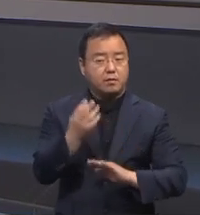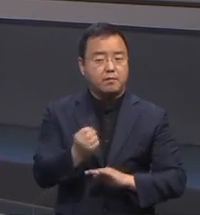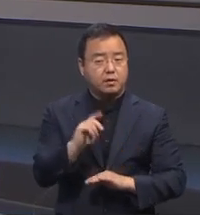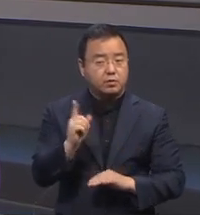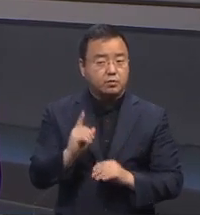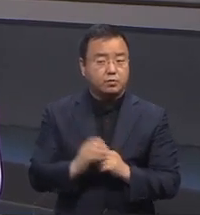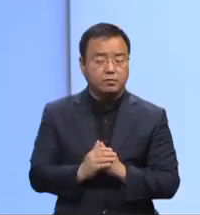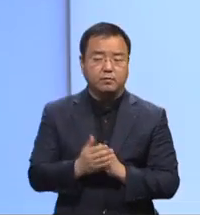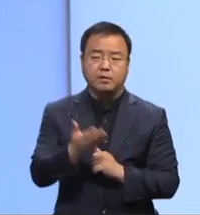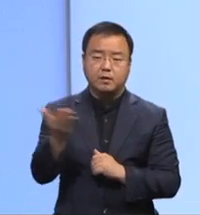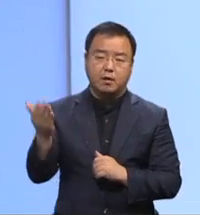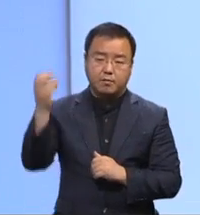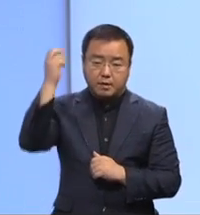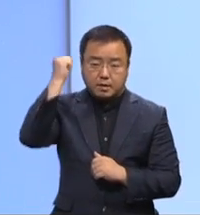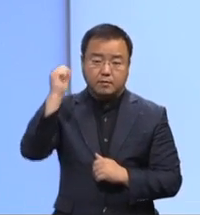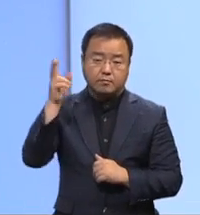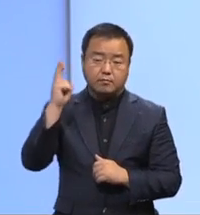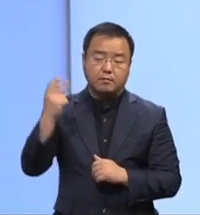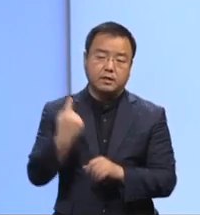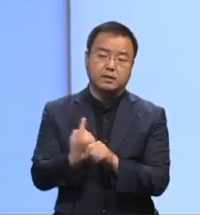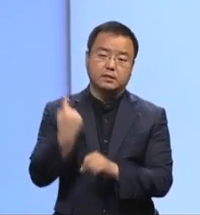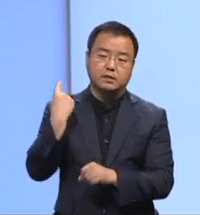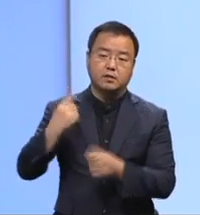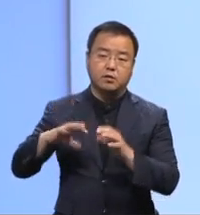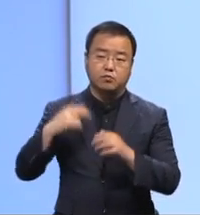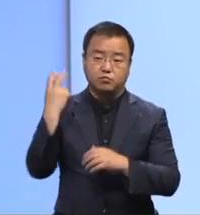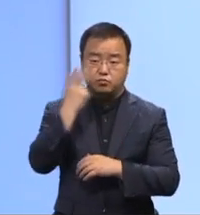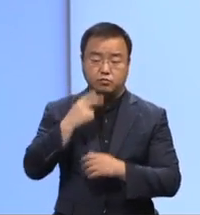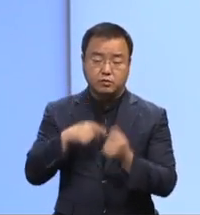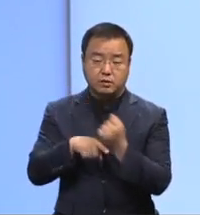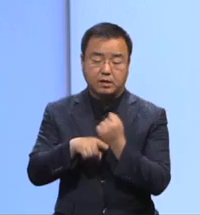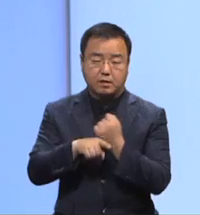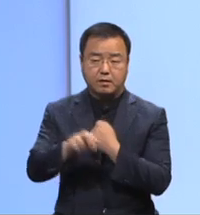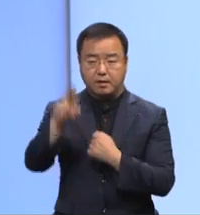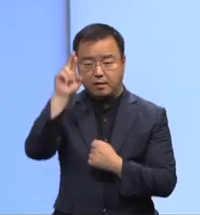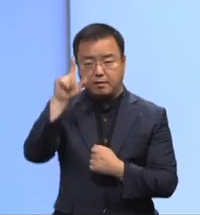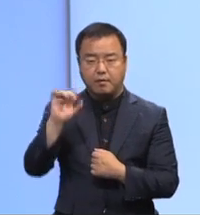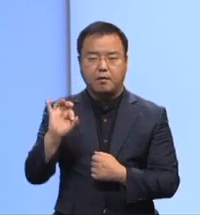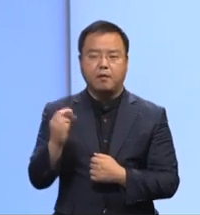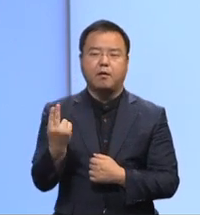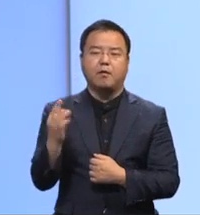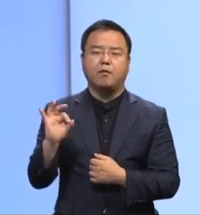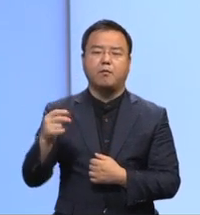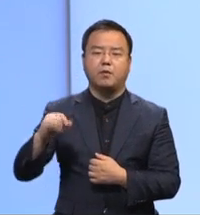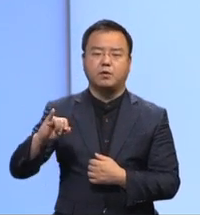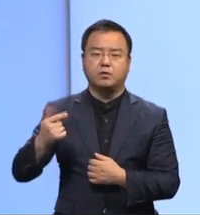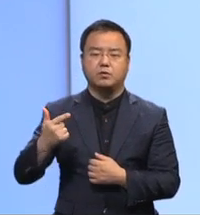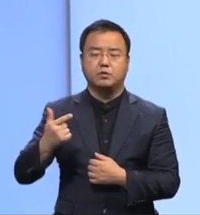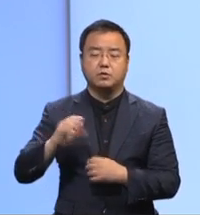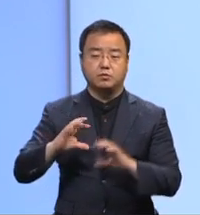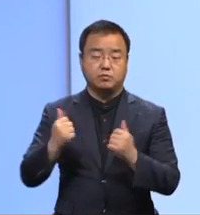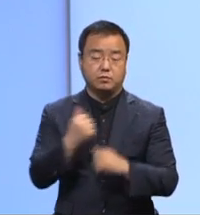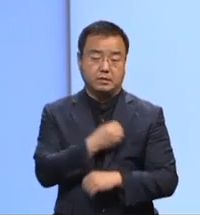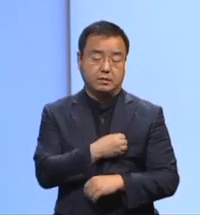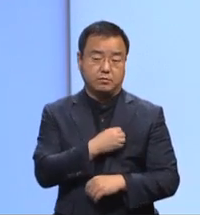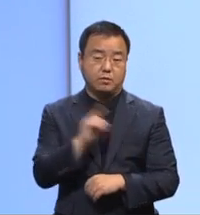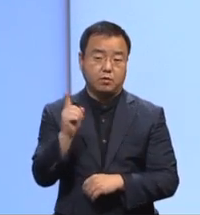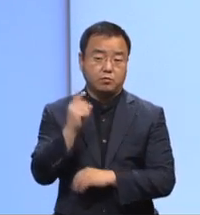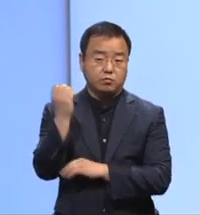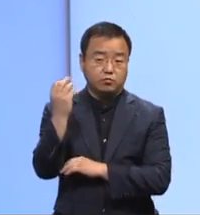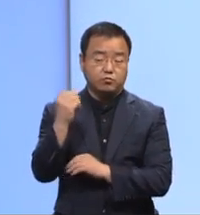뭐 기억엔 아시겠지만 작년 국가기관이 었죠 더불어 민주당이 박용진 의원 2 1 언론사를 통해서 1190 넘는 삽입 위치 원 의